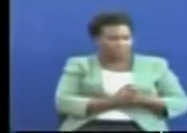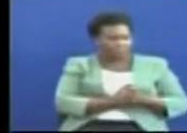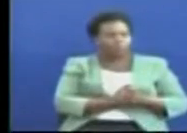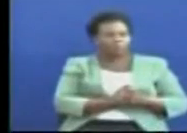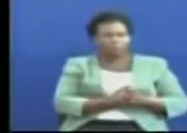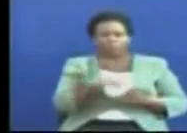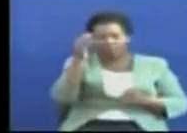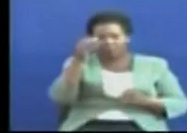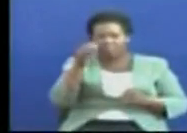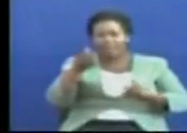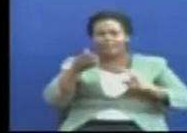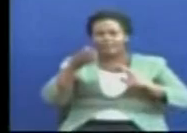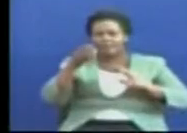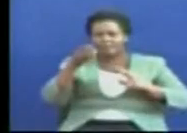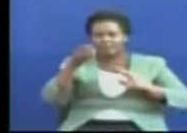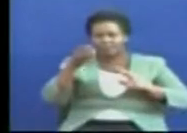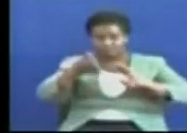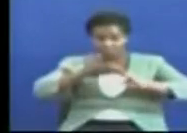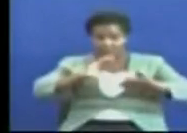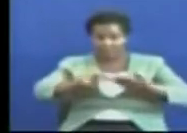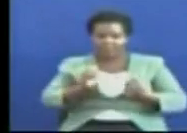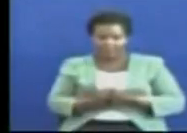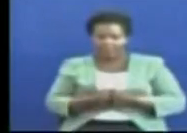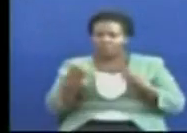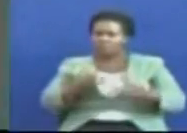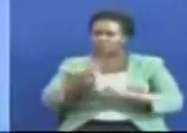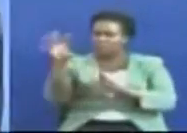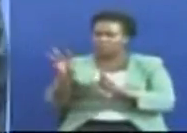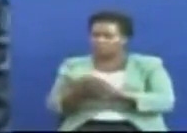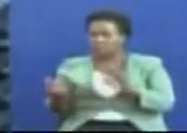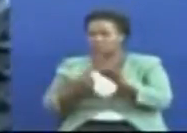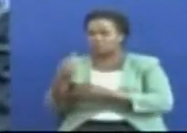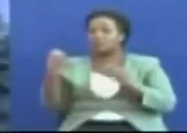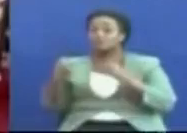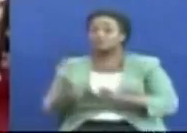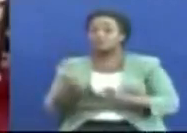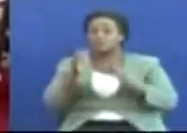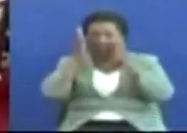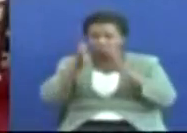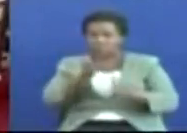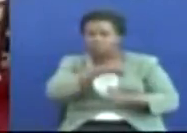zimet na maizo na maelekezo ya meshi Rais asante Sana meshi waziri wa Mambo ya ndani nch kwao